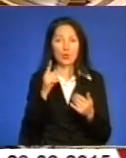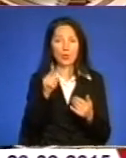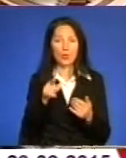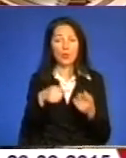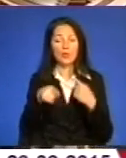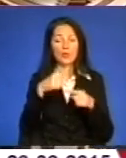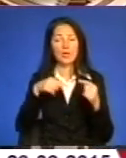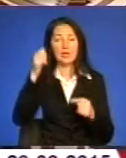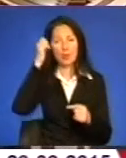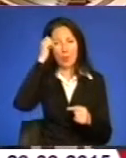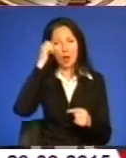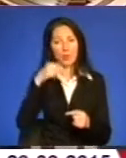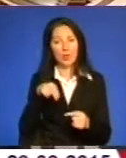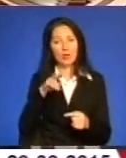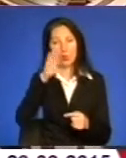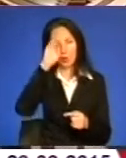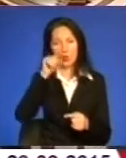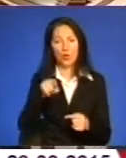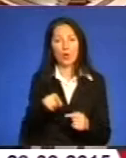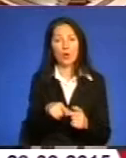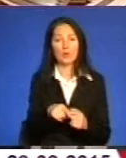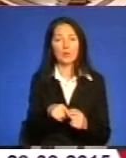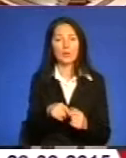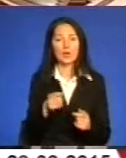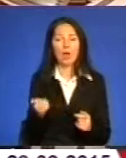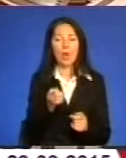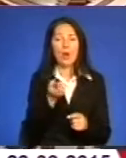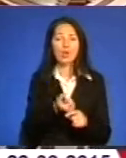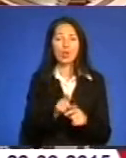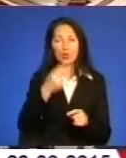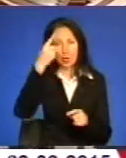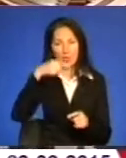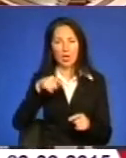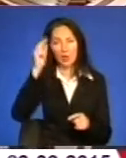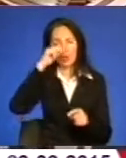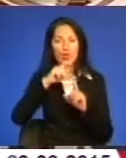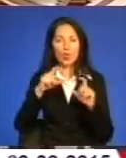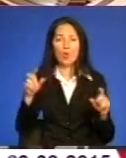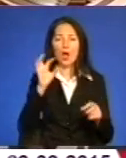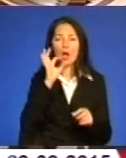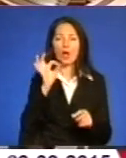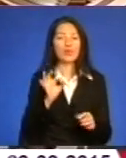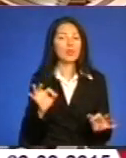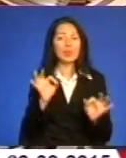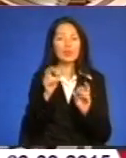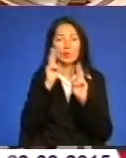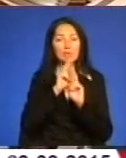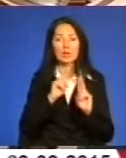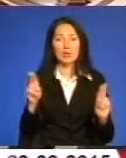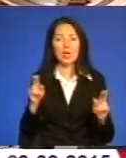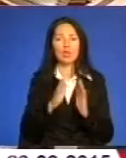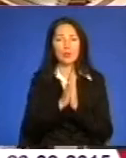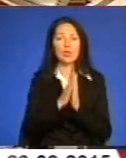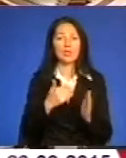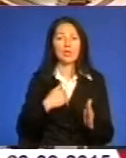повертаючи пам'ять про нього. Власне, бо мало дуже знають, в школах кажуть, досі нічого не навіть просять, мене то вчили,